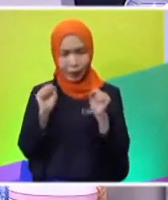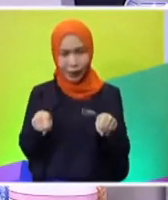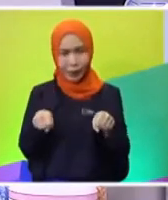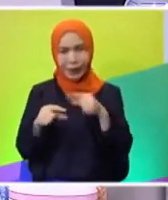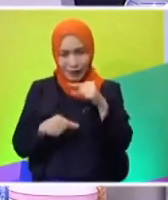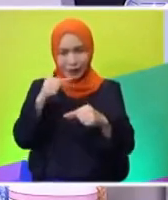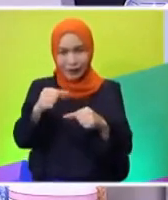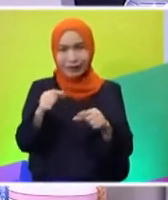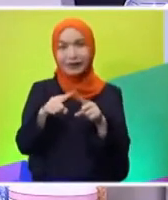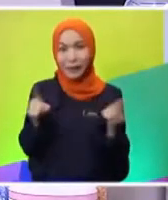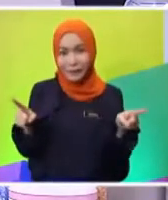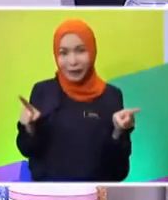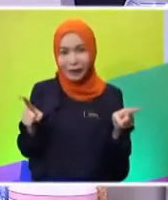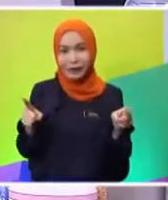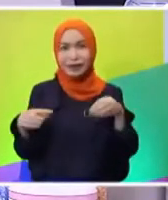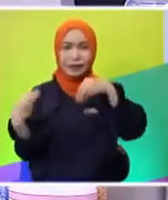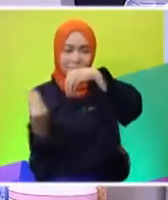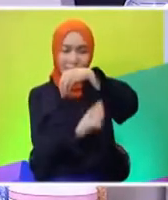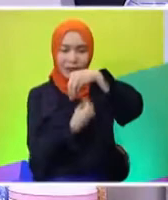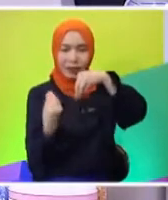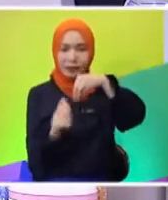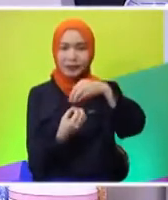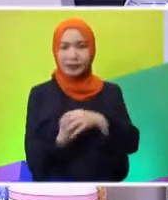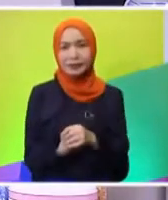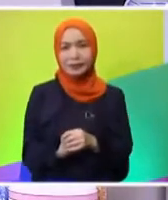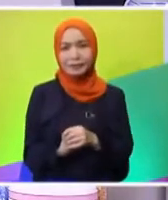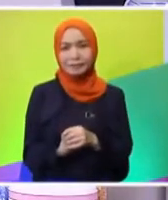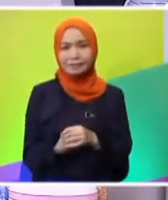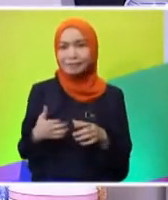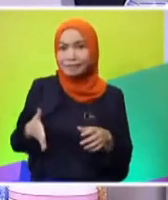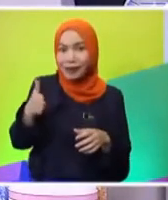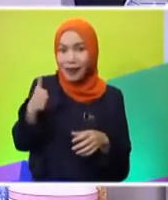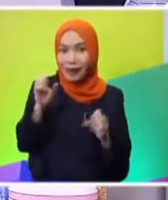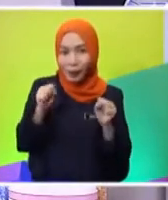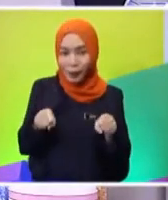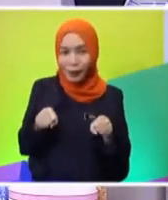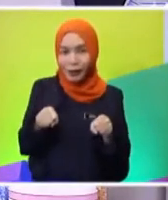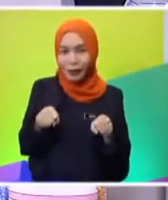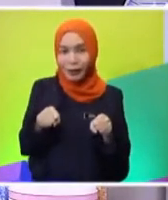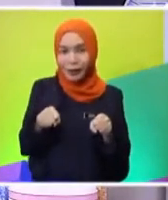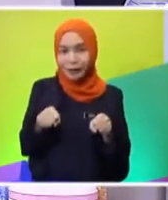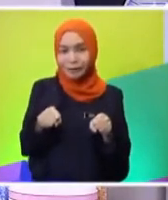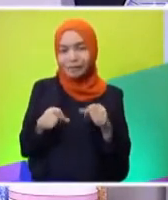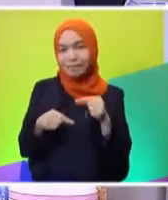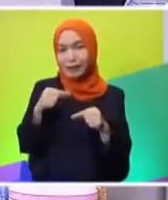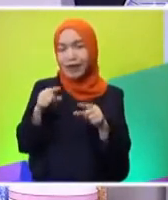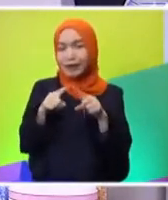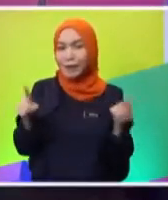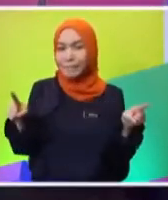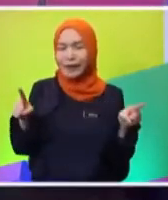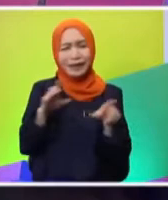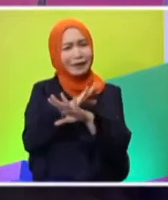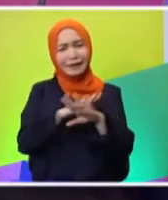bener sekelilingnya diatas tutur itu juga akan boleh bergerak tapi tidak Terawang ah